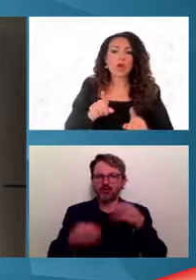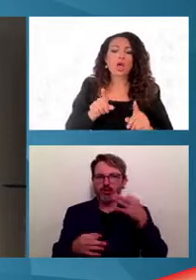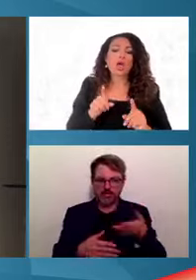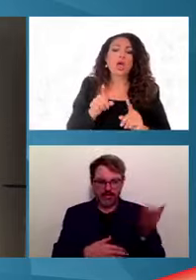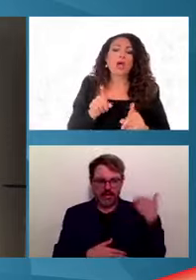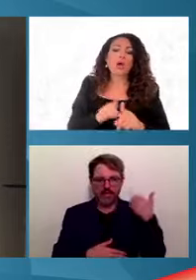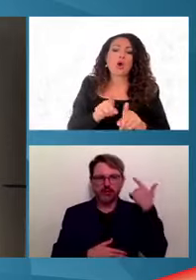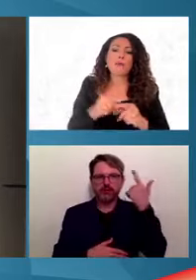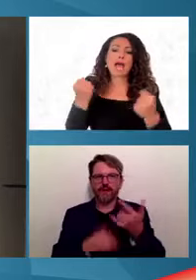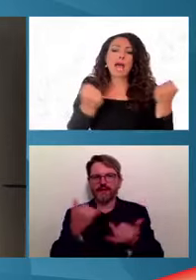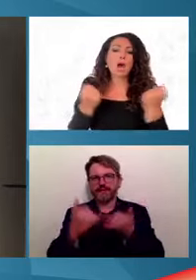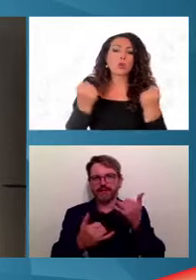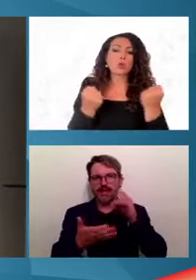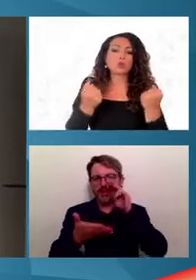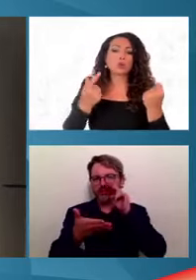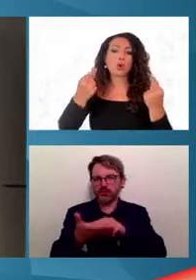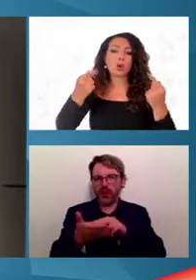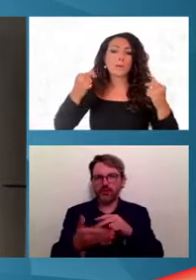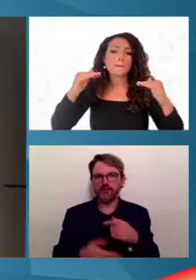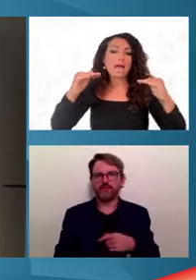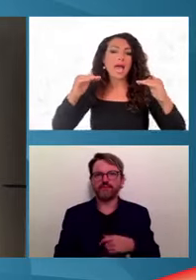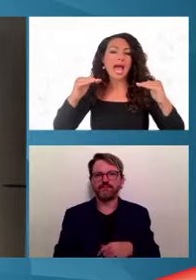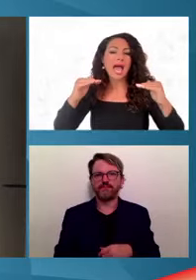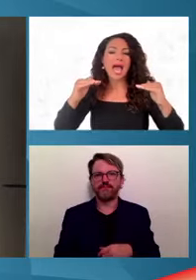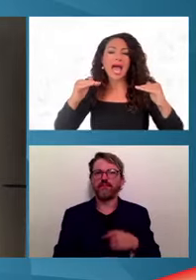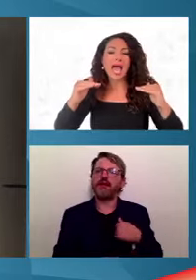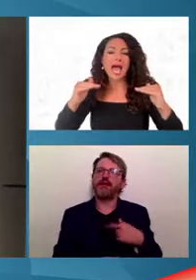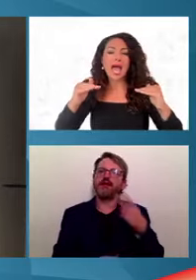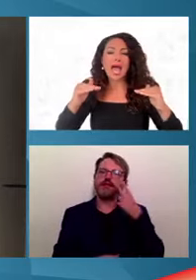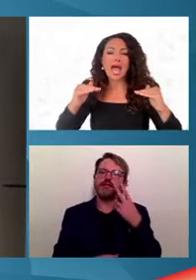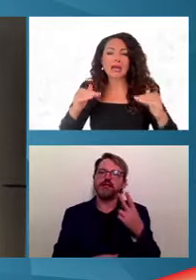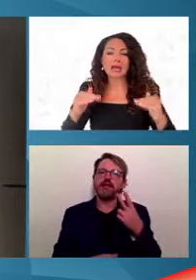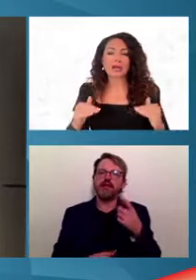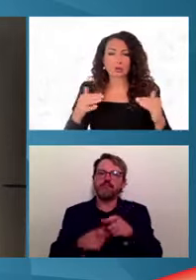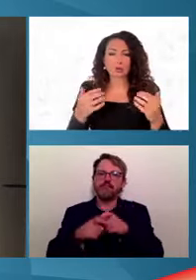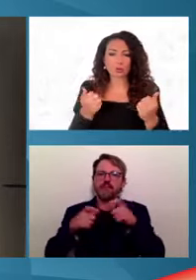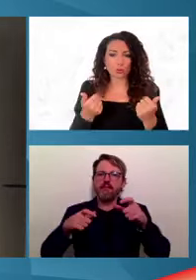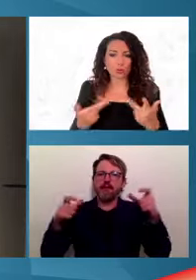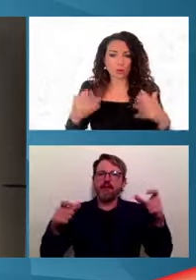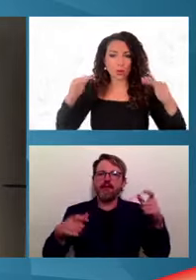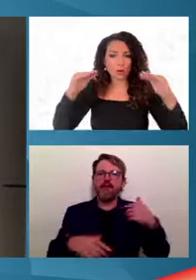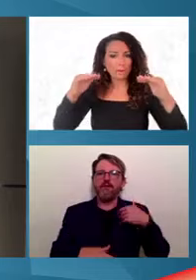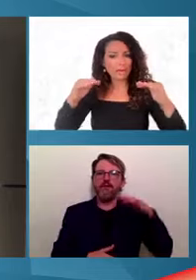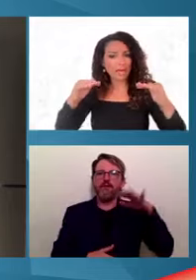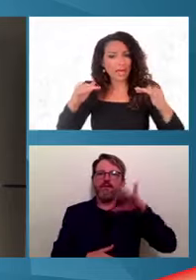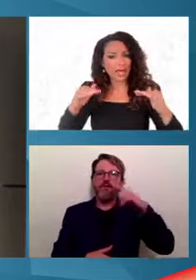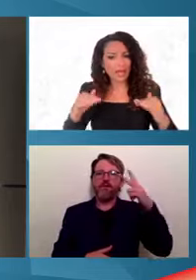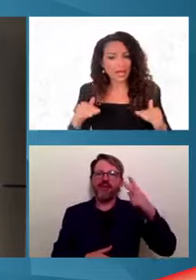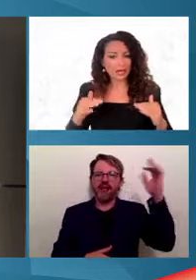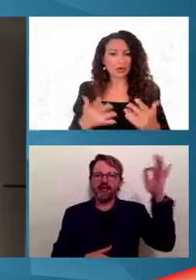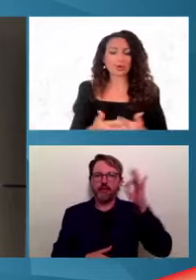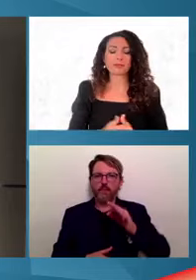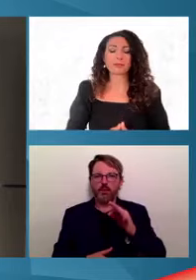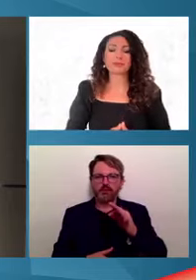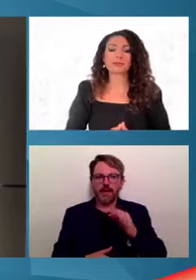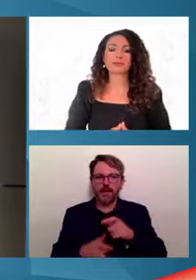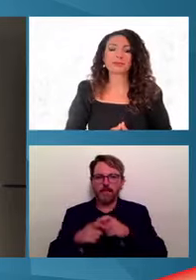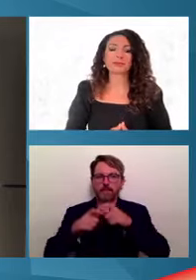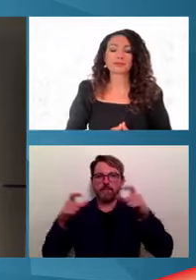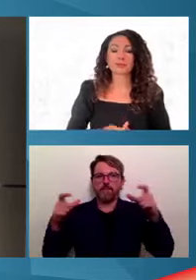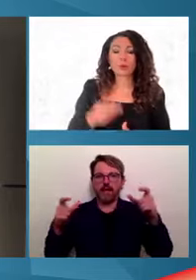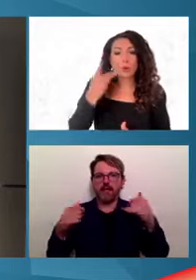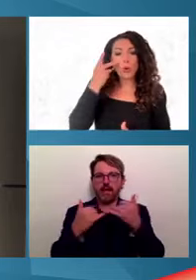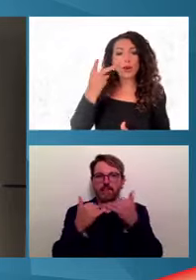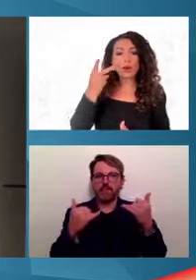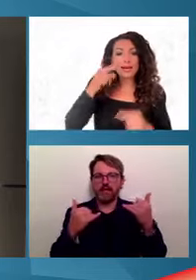Jahre ansehen, dann ist es so, dass wir einen Zuwachs hatten von ca. 35%. Wie kann man